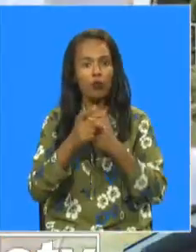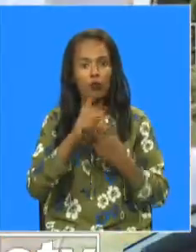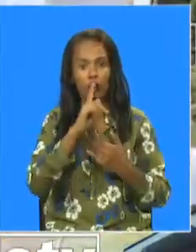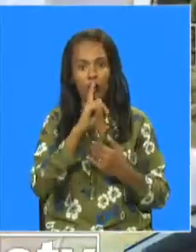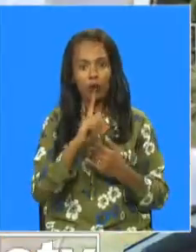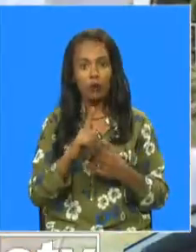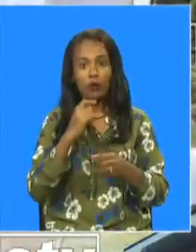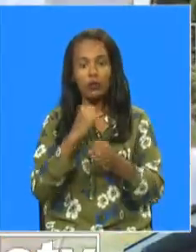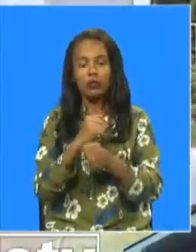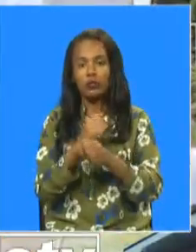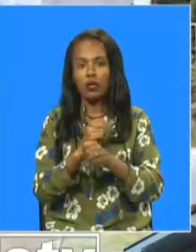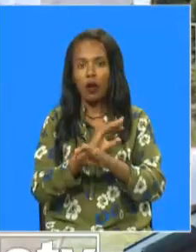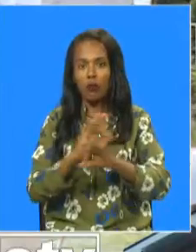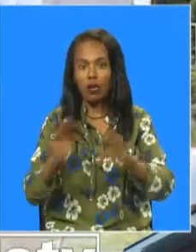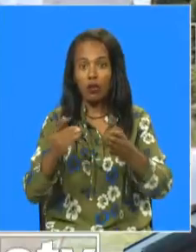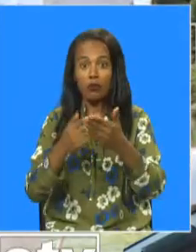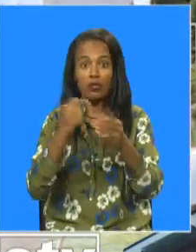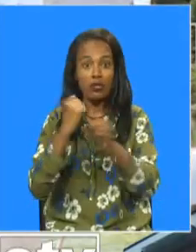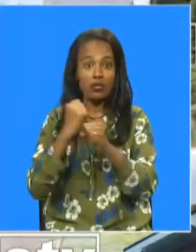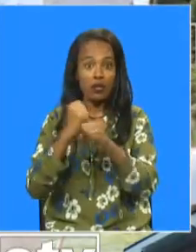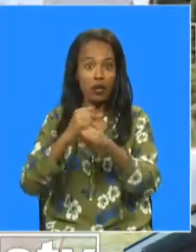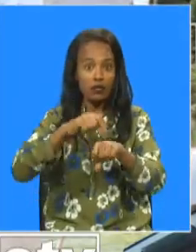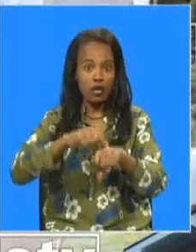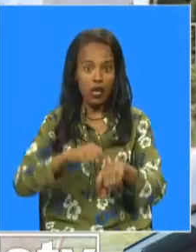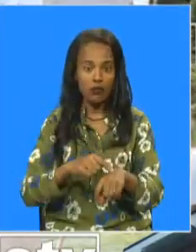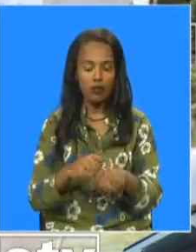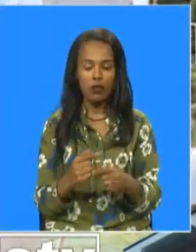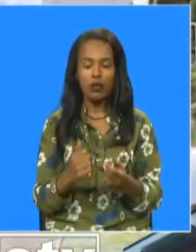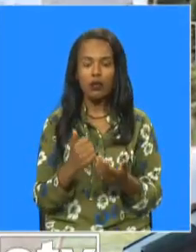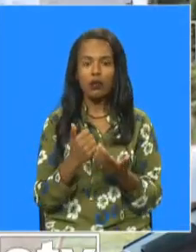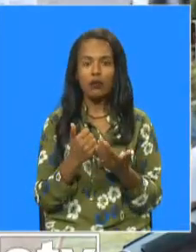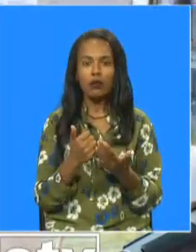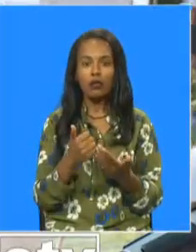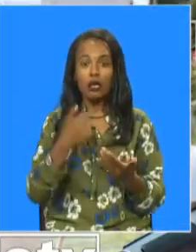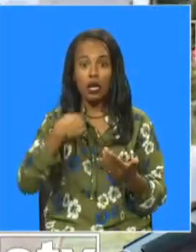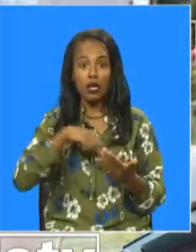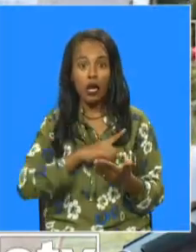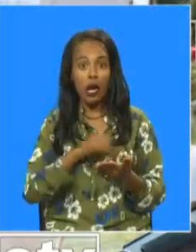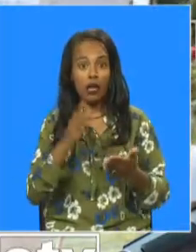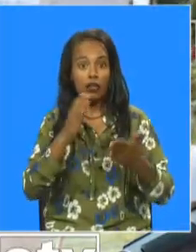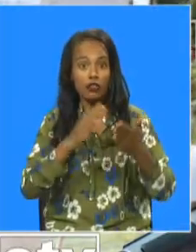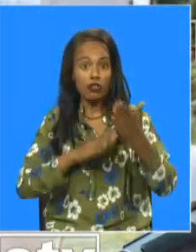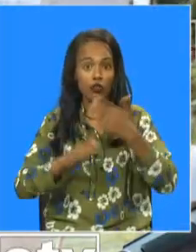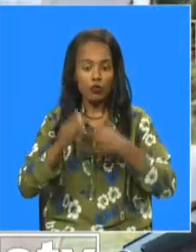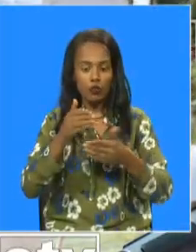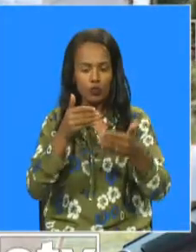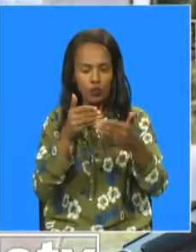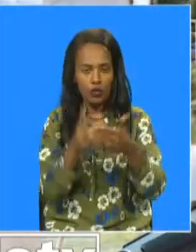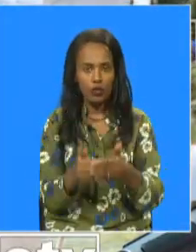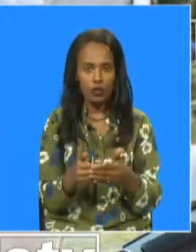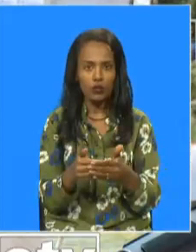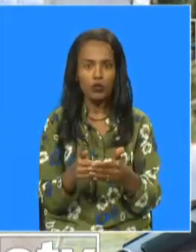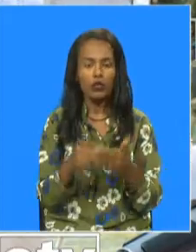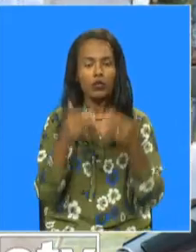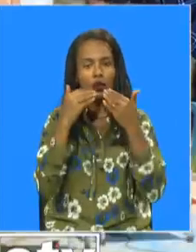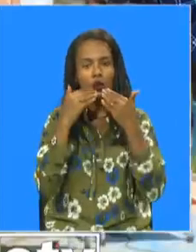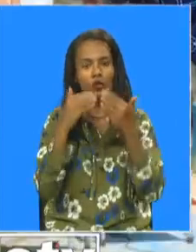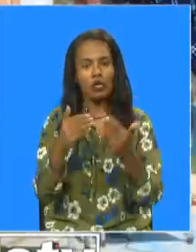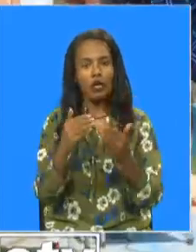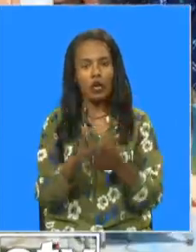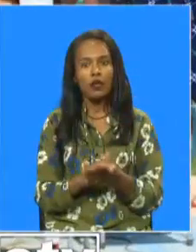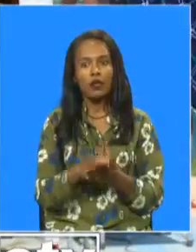ማለት ነው። ስራም የለም በዚህ ስራ ሰዓት ያው መርዳታቸው ለኛ ለችግረኞች ስለደረሱልን